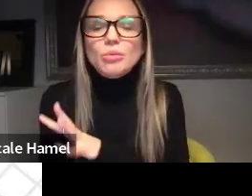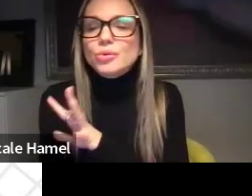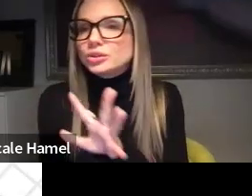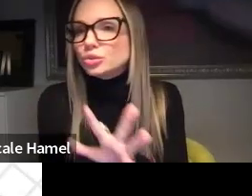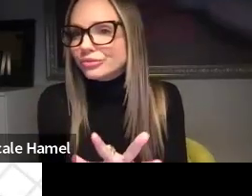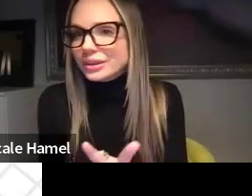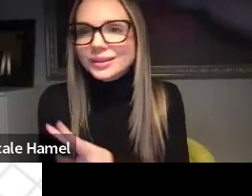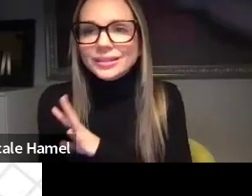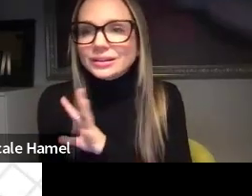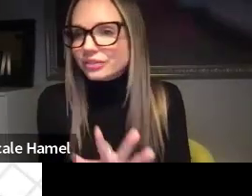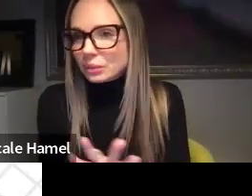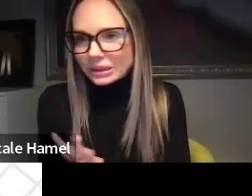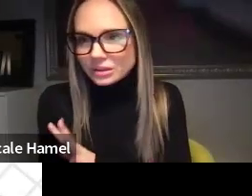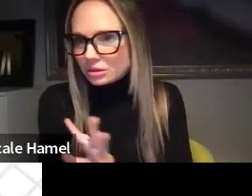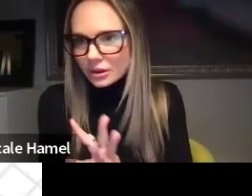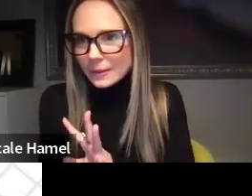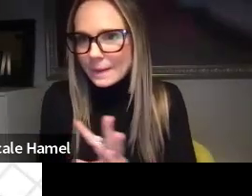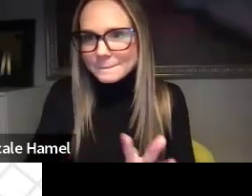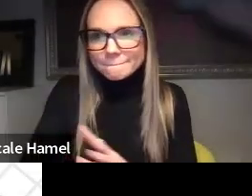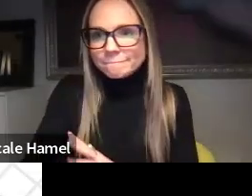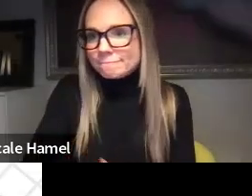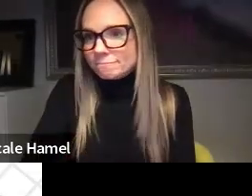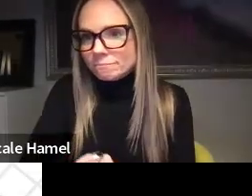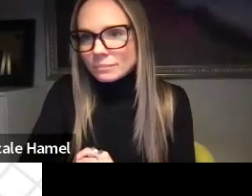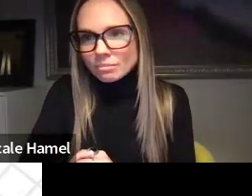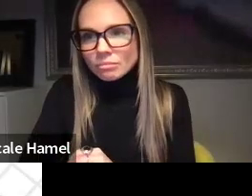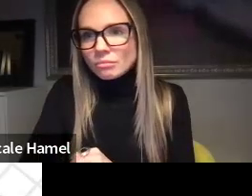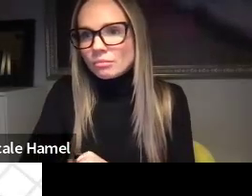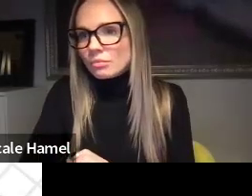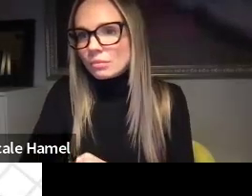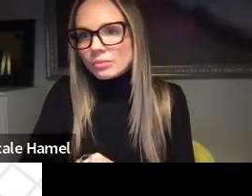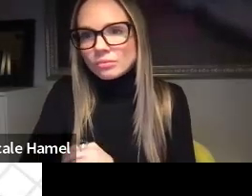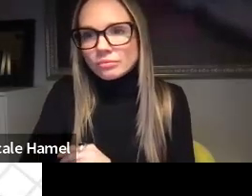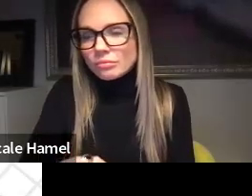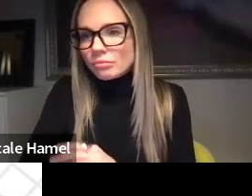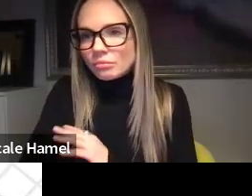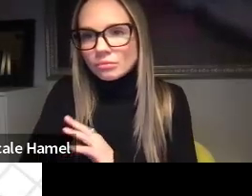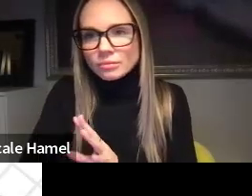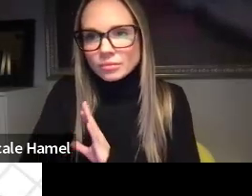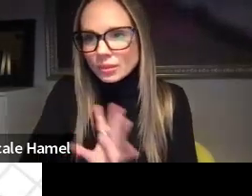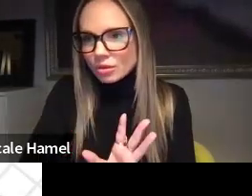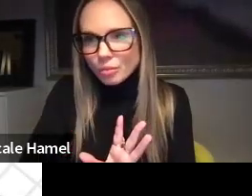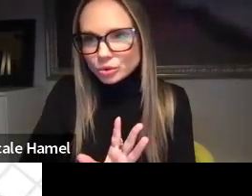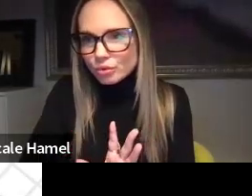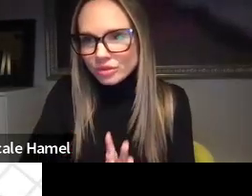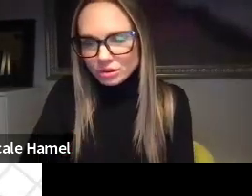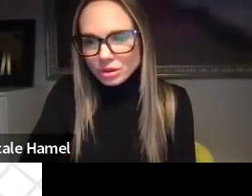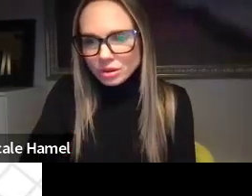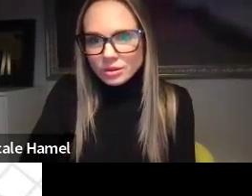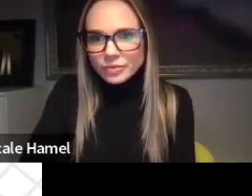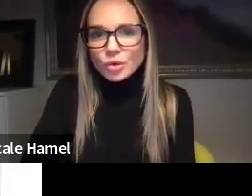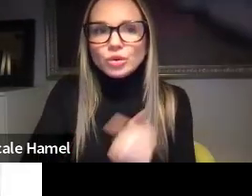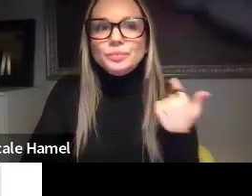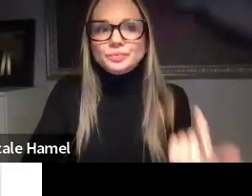excessivement cher. On peut en trouver dans des friperies. OK? on peut